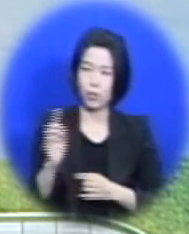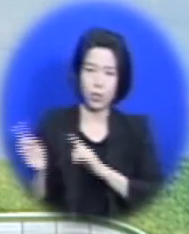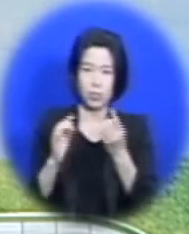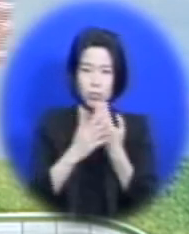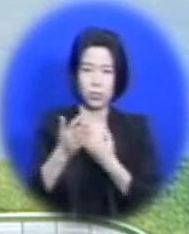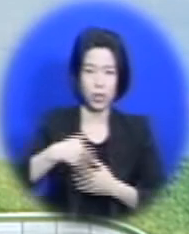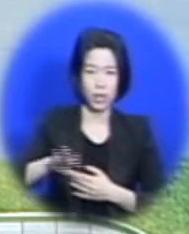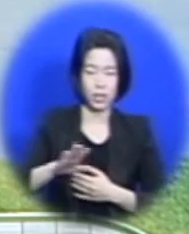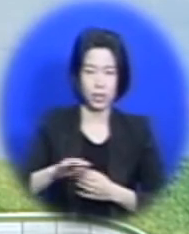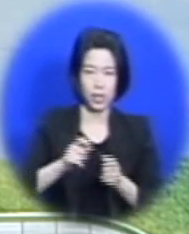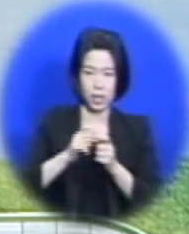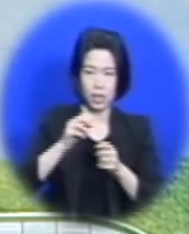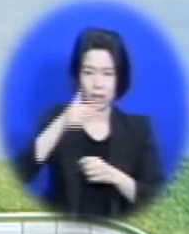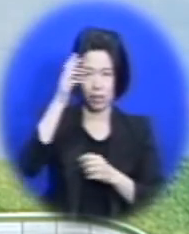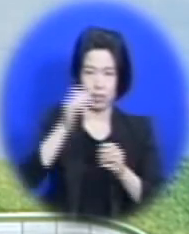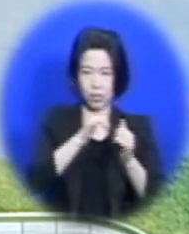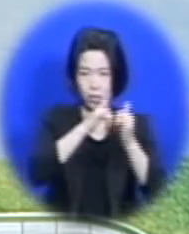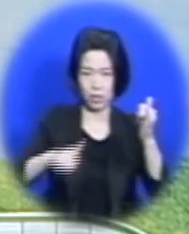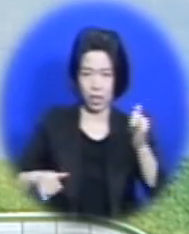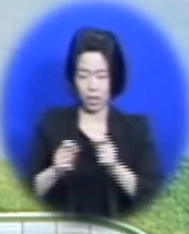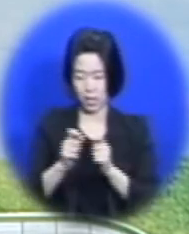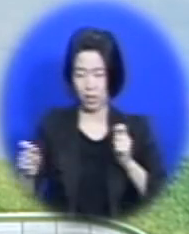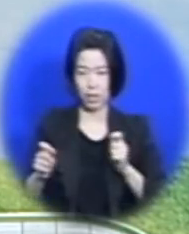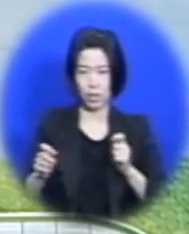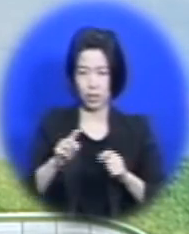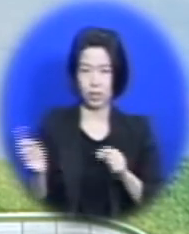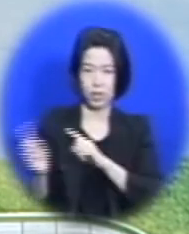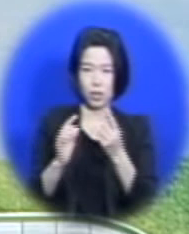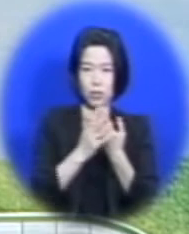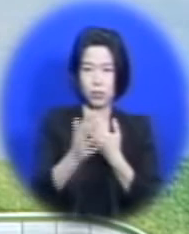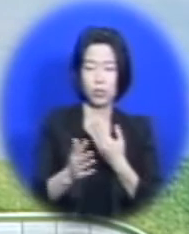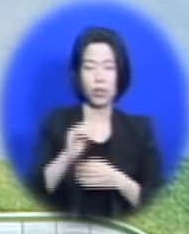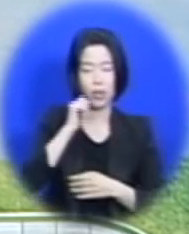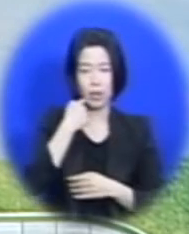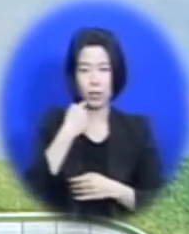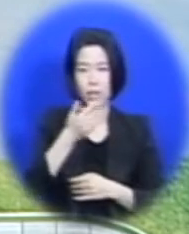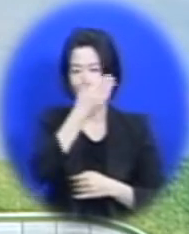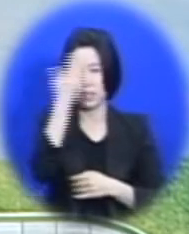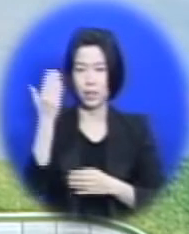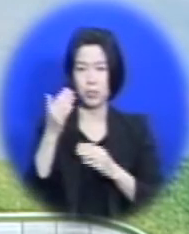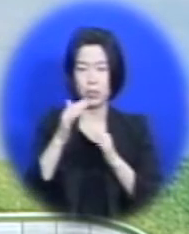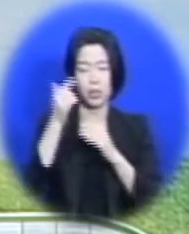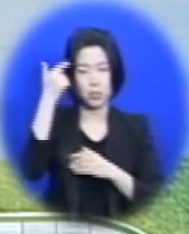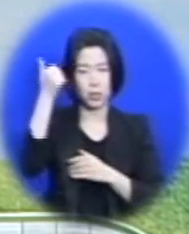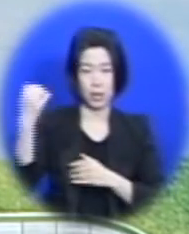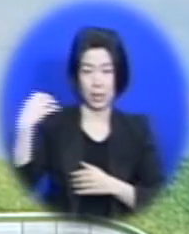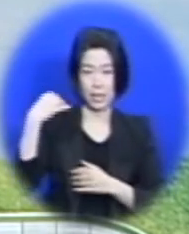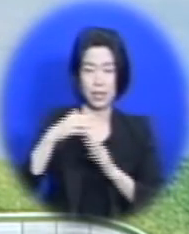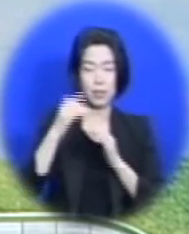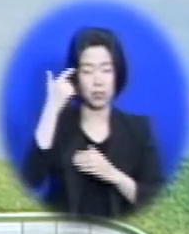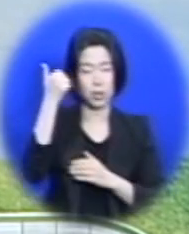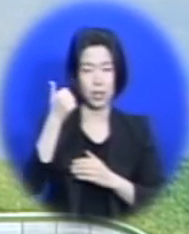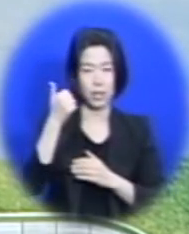역사가 오래된 교회입니다. 그런 교회일수록 부흥이 어려운데 아주 젊은 목사님이, 담임 목사님이신데